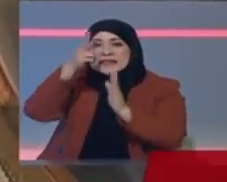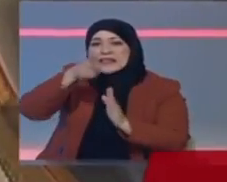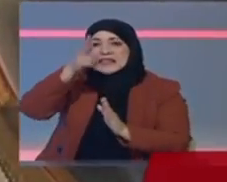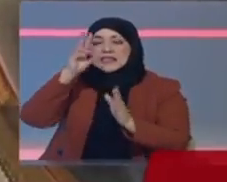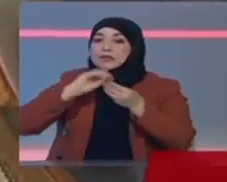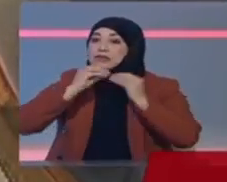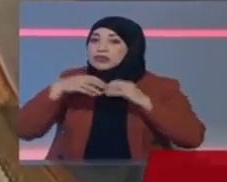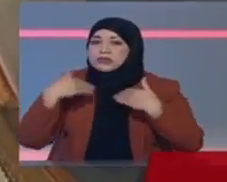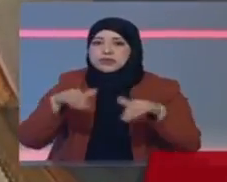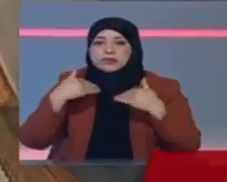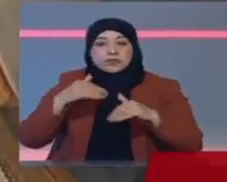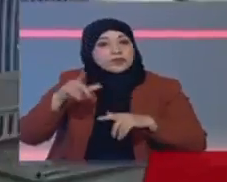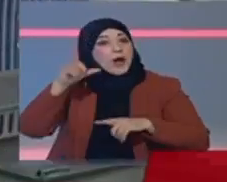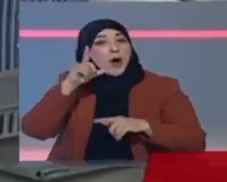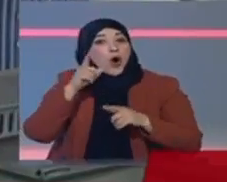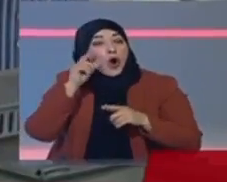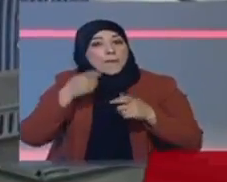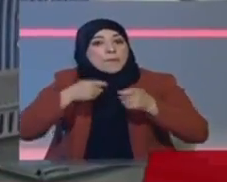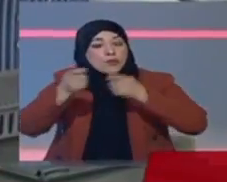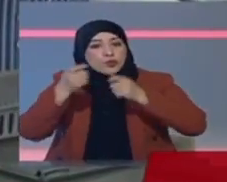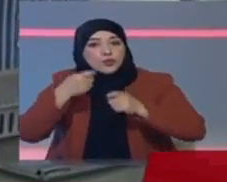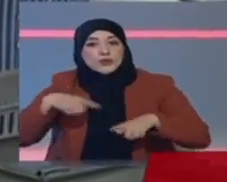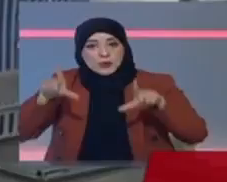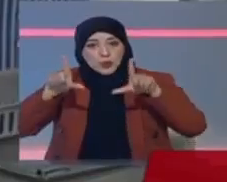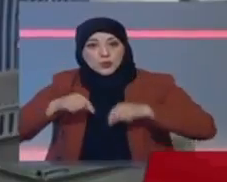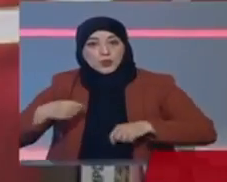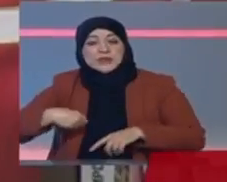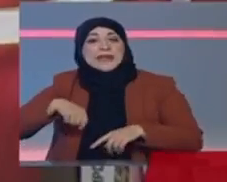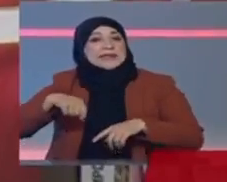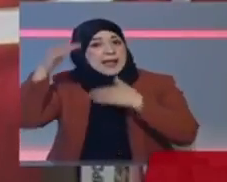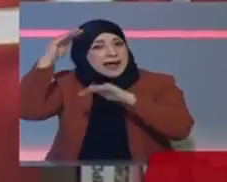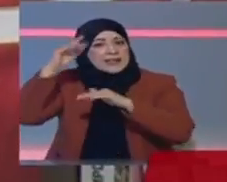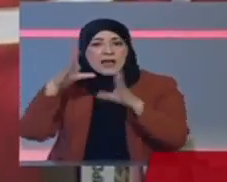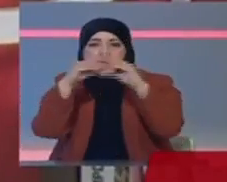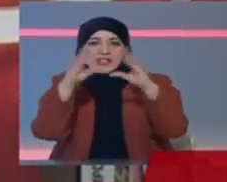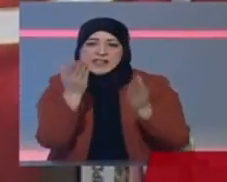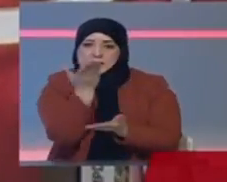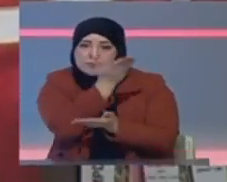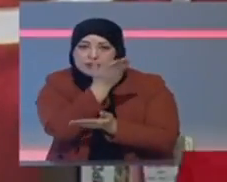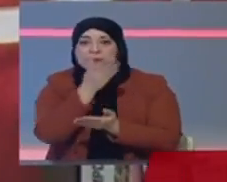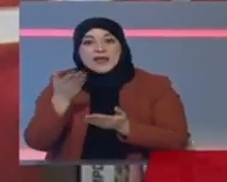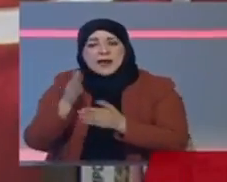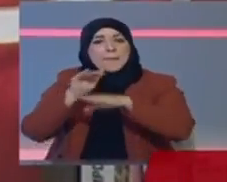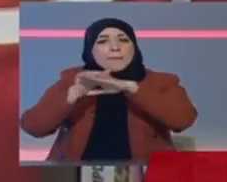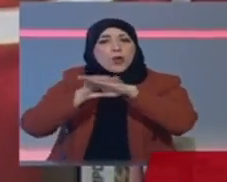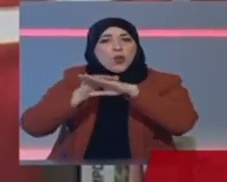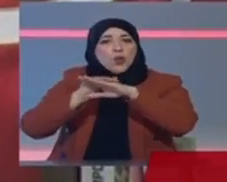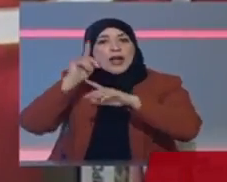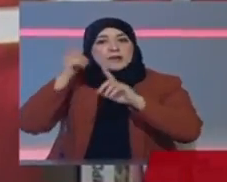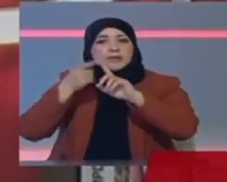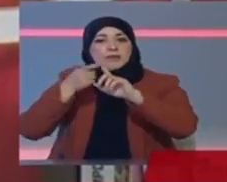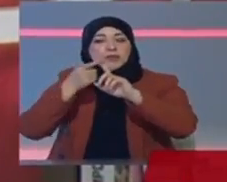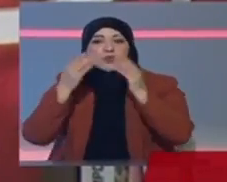مدير عام الشئون القنصليه بوزاره الشؤون الخارجيه هي معادله تاخذ بعين الاعتبار